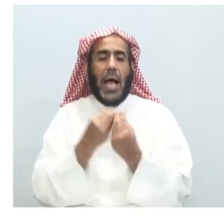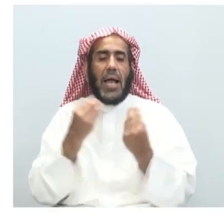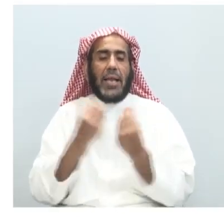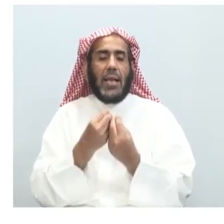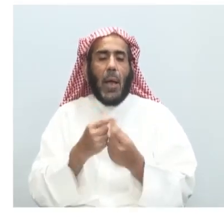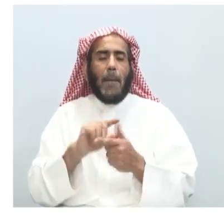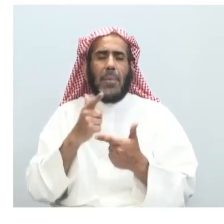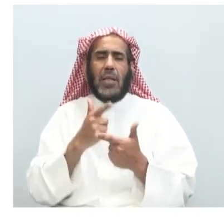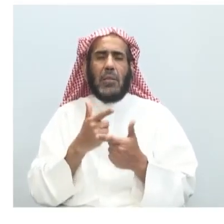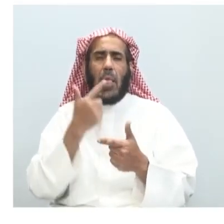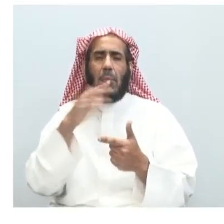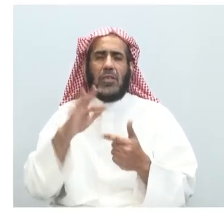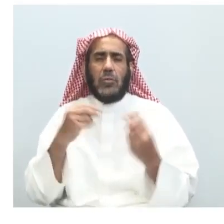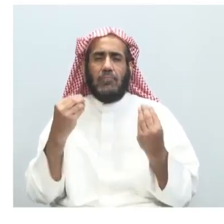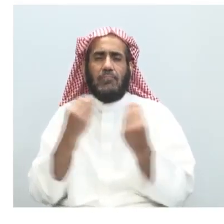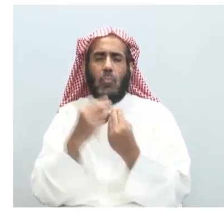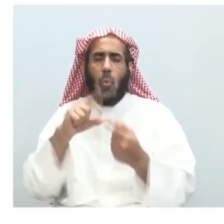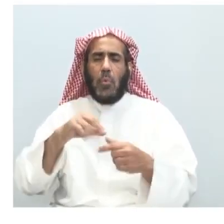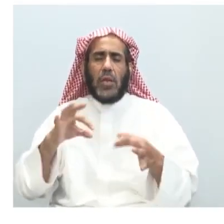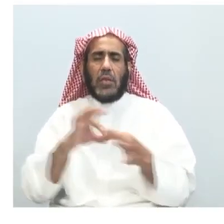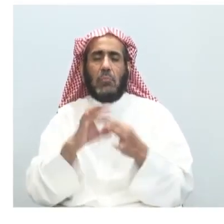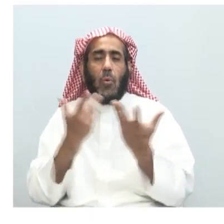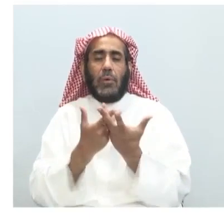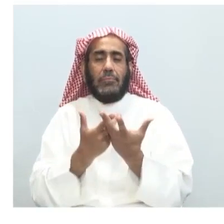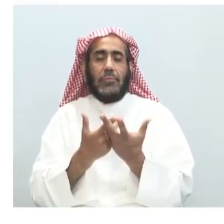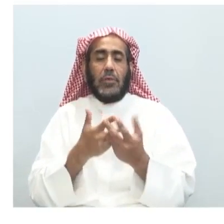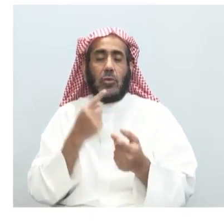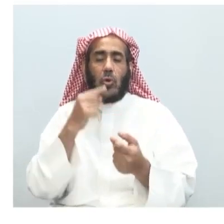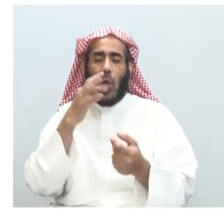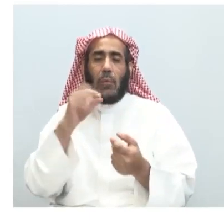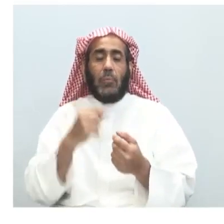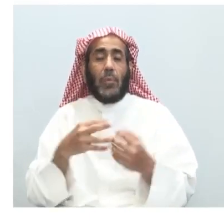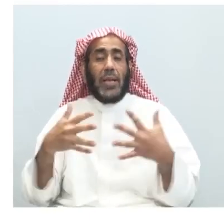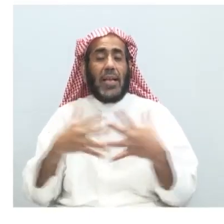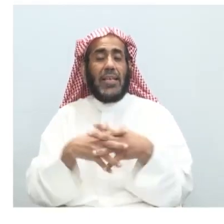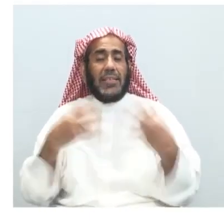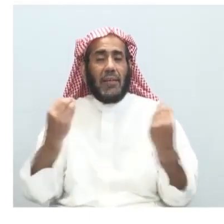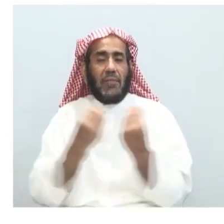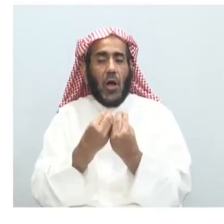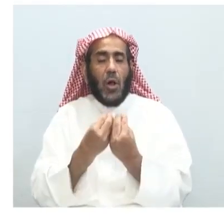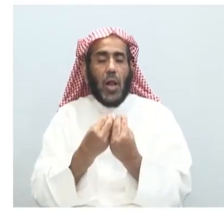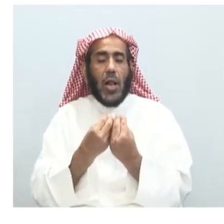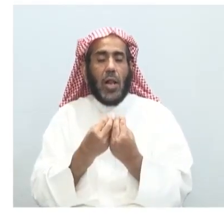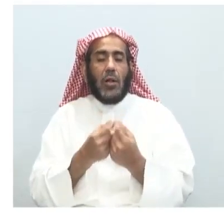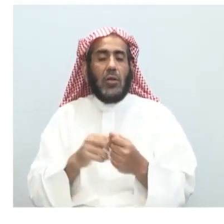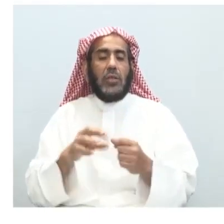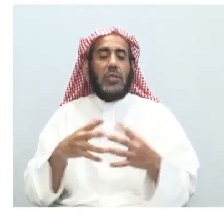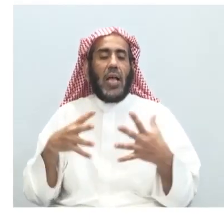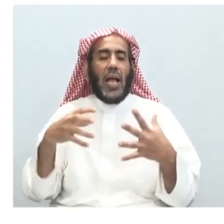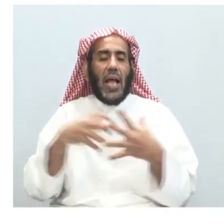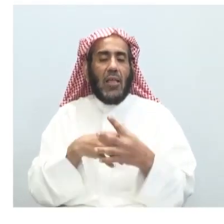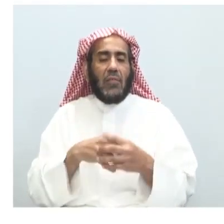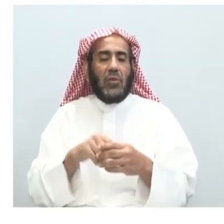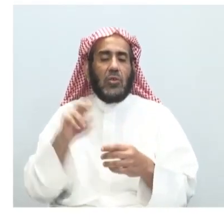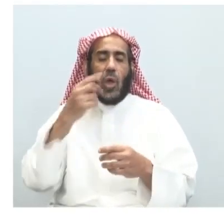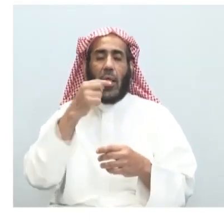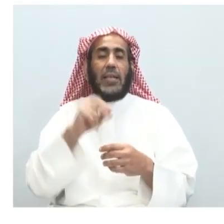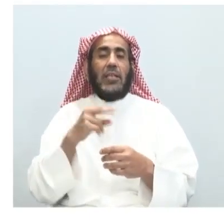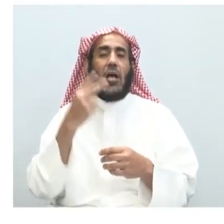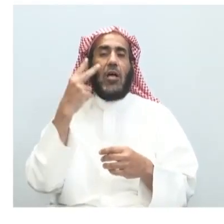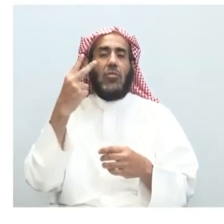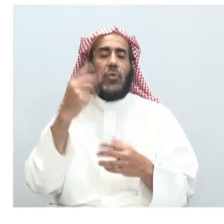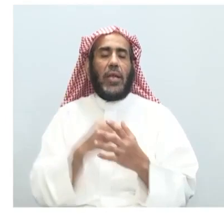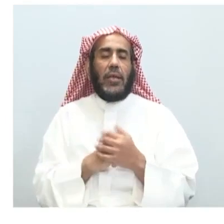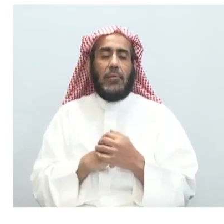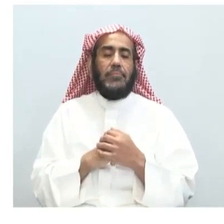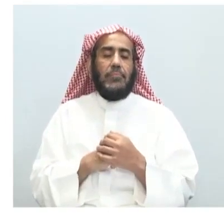من هو البسيطان الذي يرتبطان مع السكران خلال تفاعل وتفاعل تكافل هو السكريات